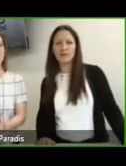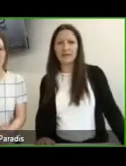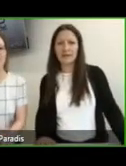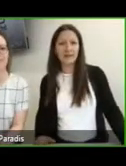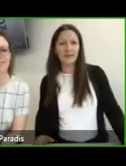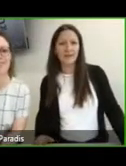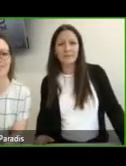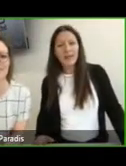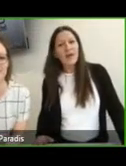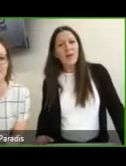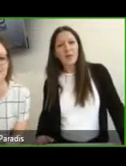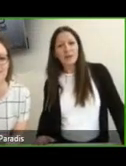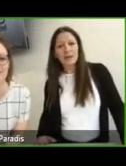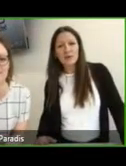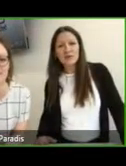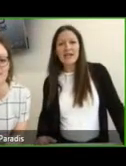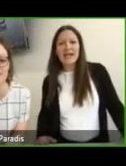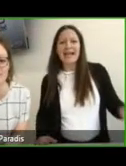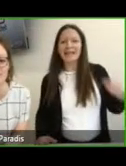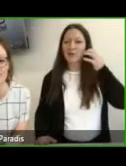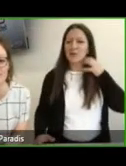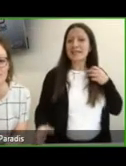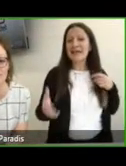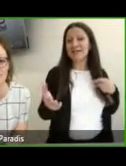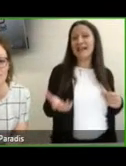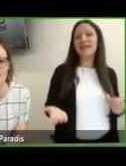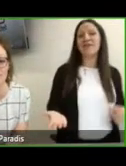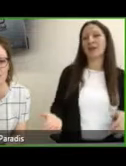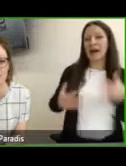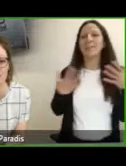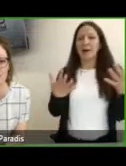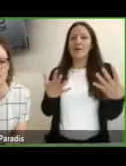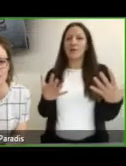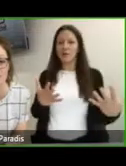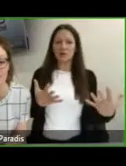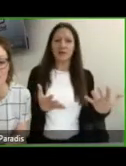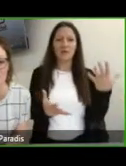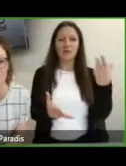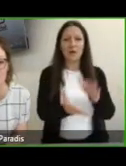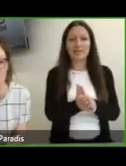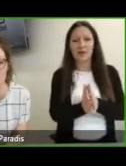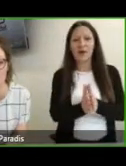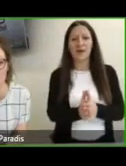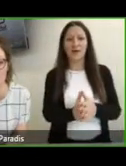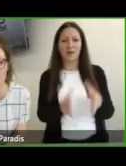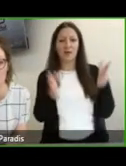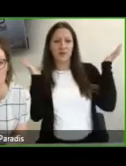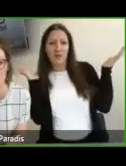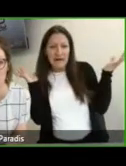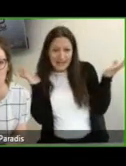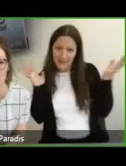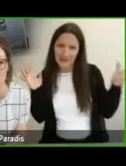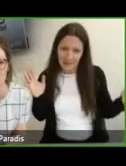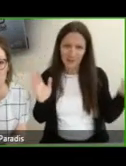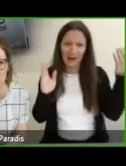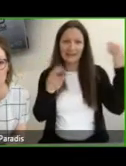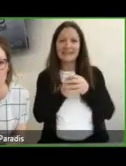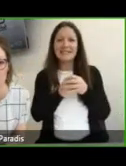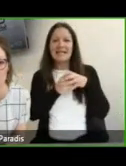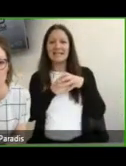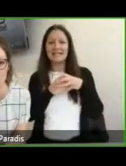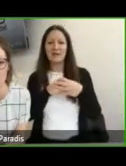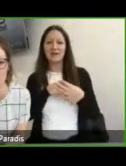vous voulez, on est lousse. Et donc, de nous dire, quel est votre rapport aux fausses nouvelles, vous? Est-ce que fausse quoi? J'ai entendu